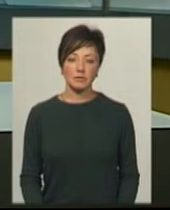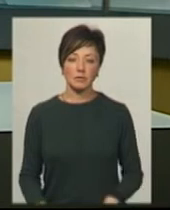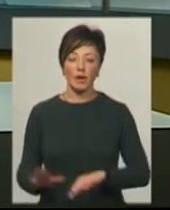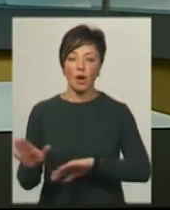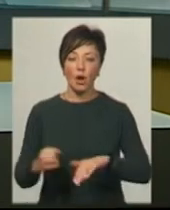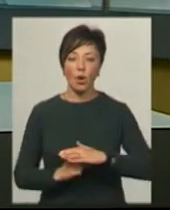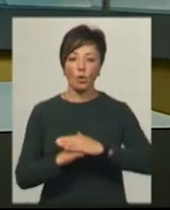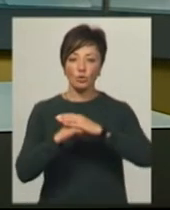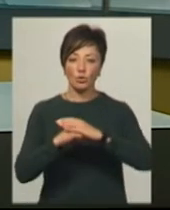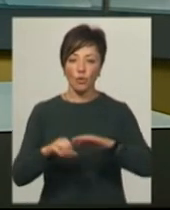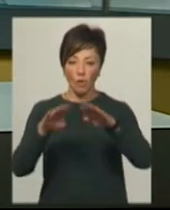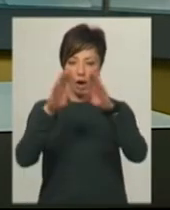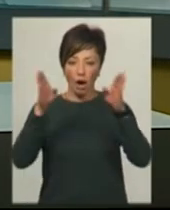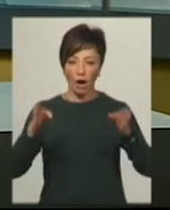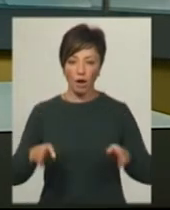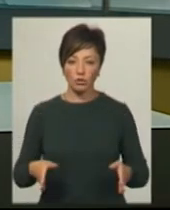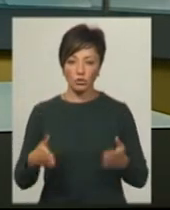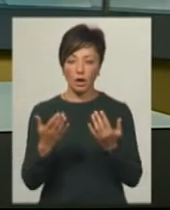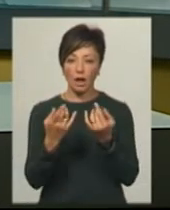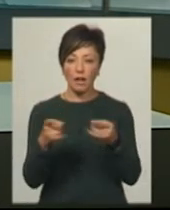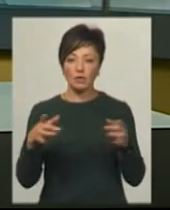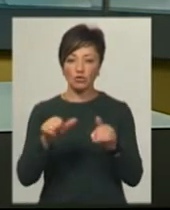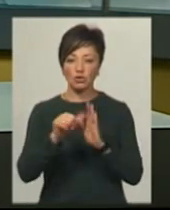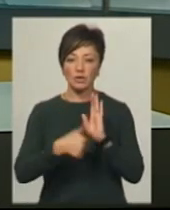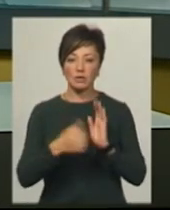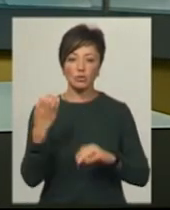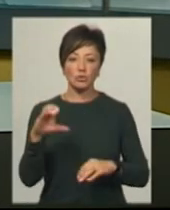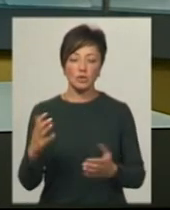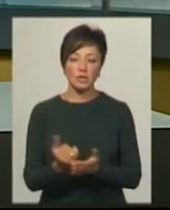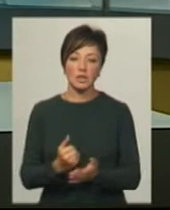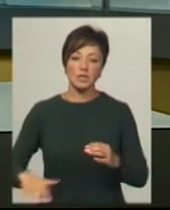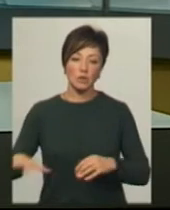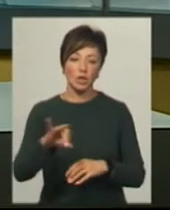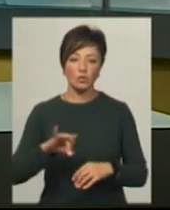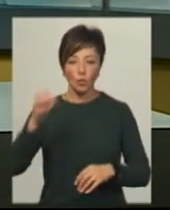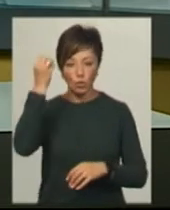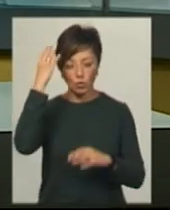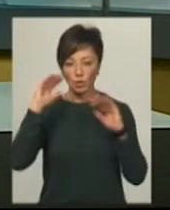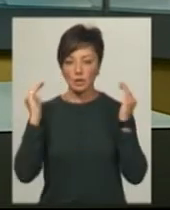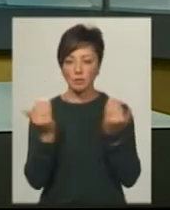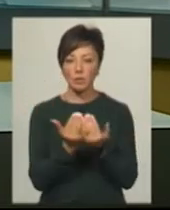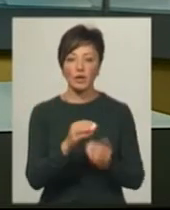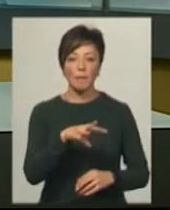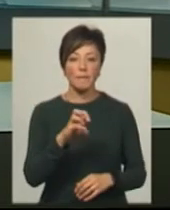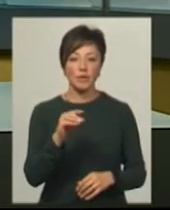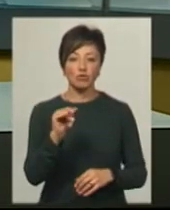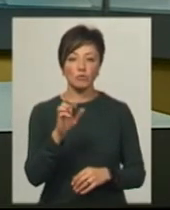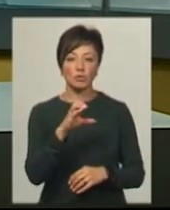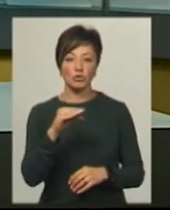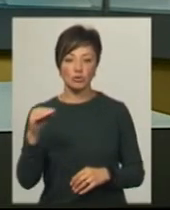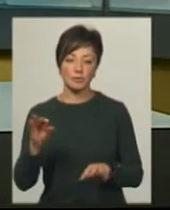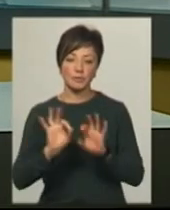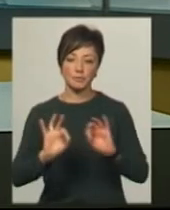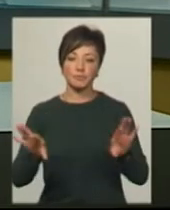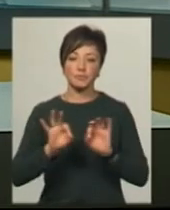Основу колони арочної галереї 16 століття віднайшли на території історико-культурного заповідника Межибіж. Про це